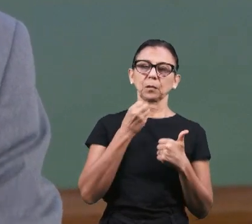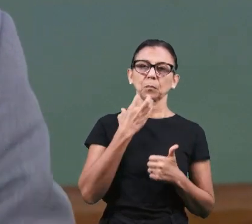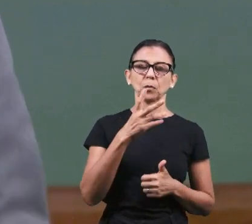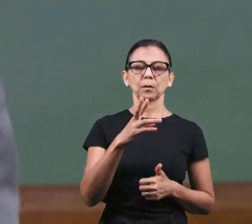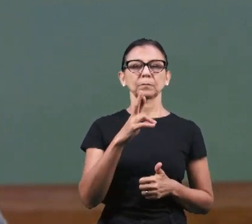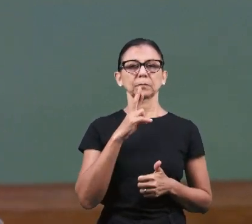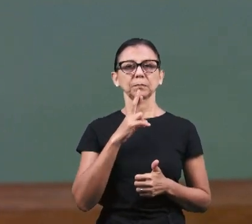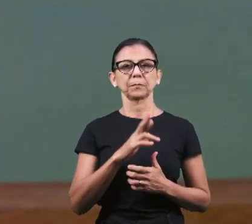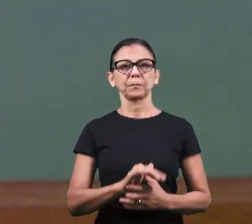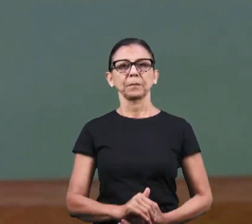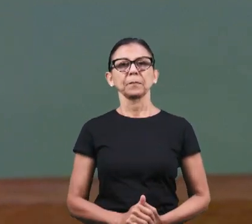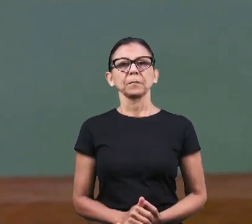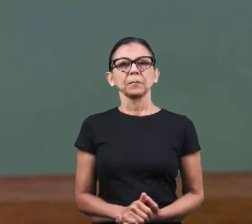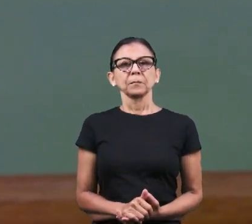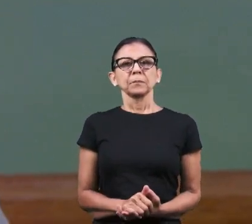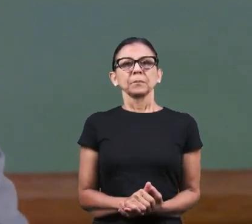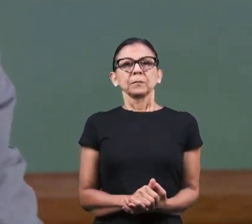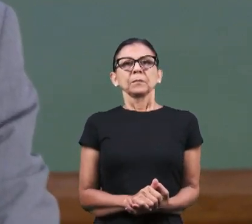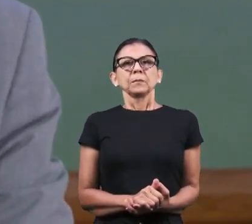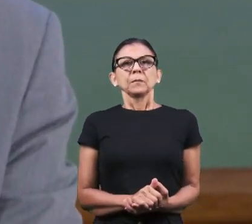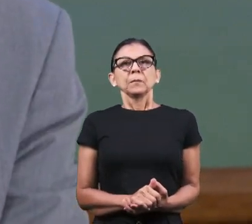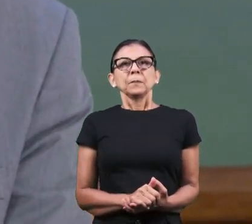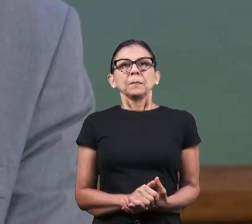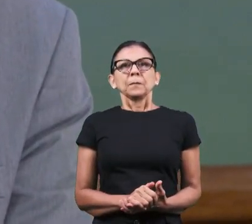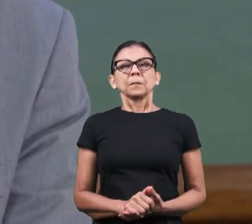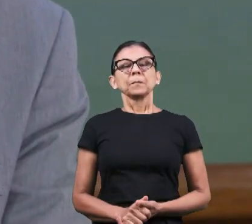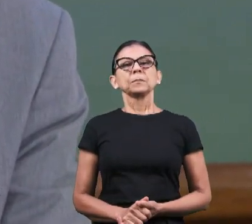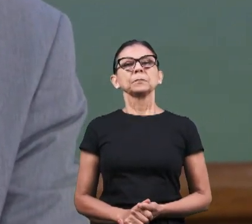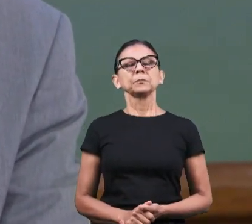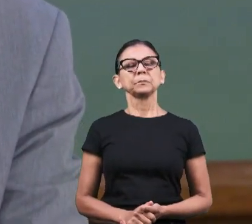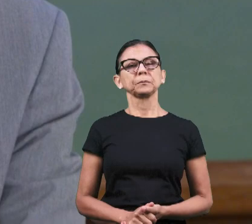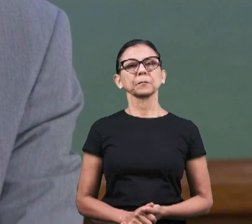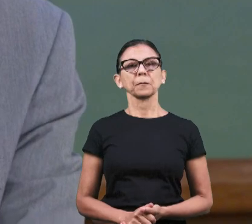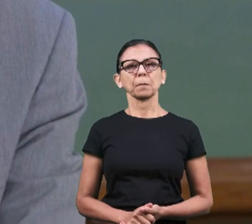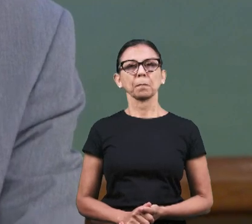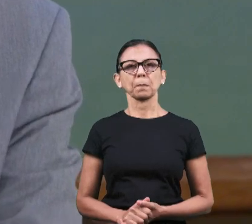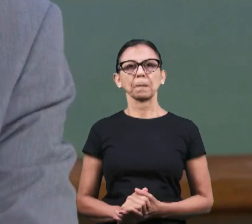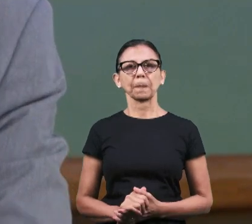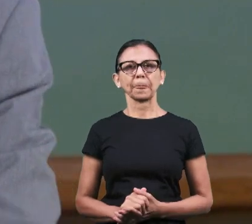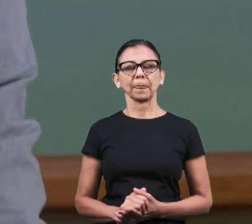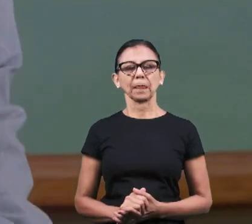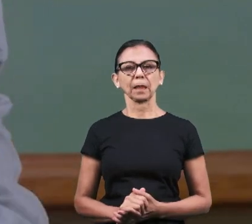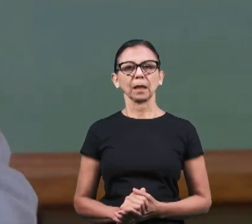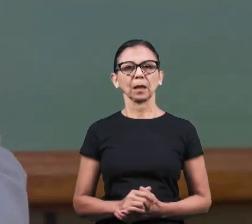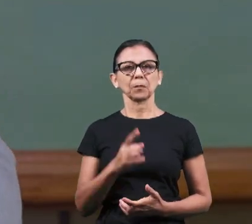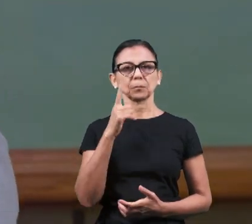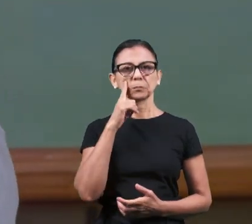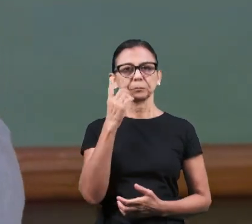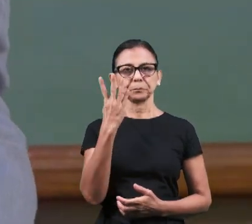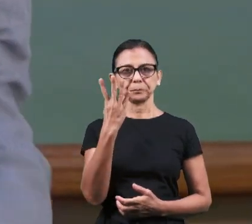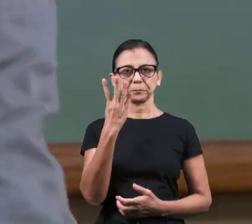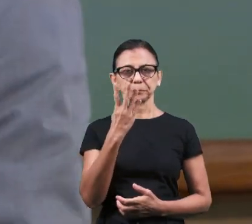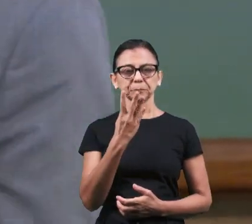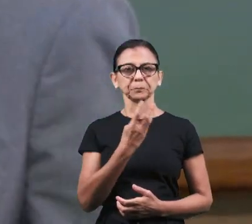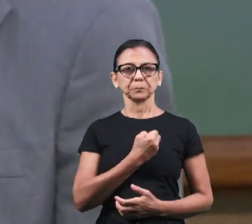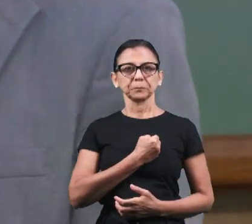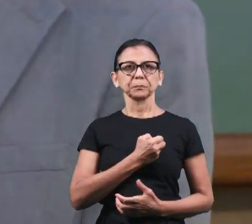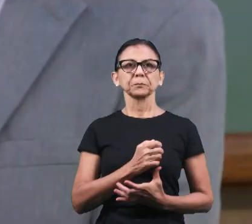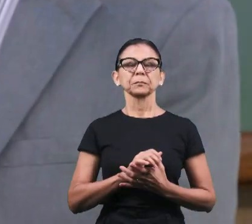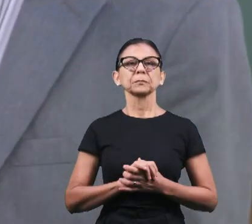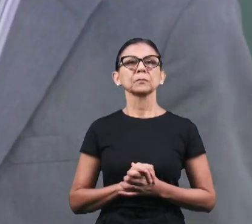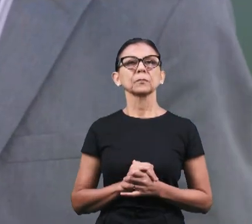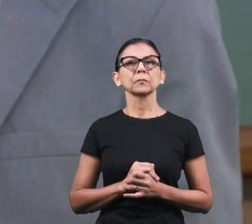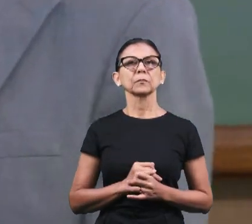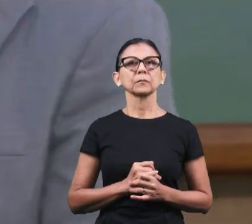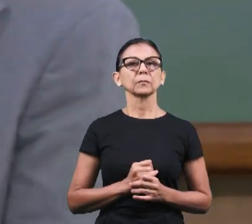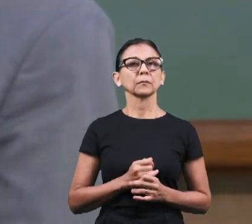qu'elle nous a donnée, n'est-ce pas en vérité? On voit ici très bien placé par la sœur. Passons à la question 4. La question 4,